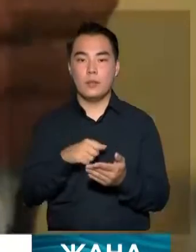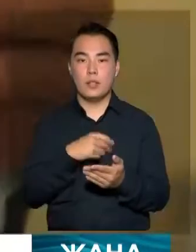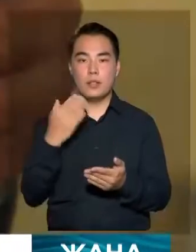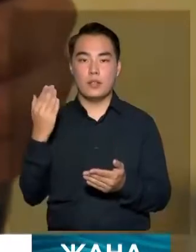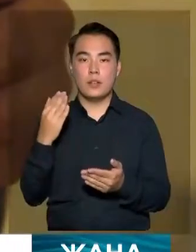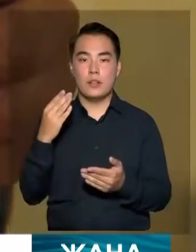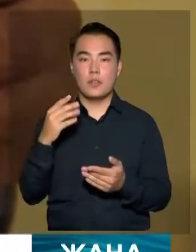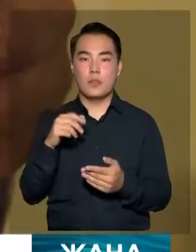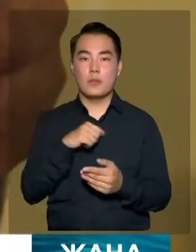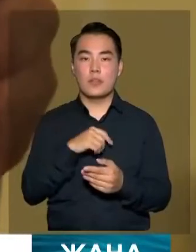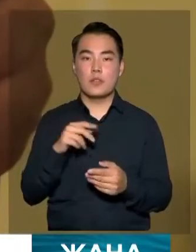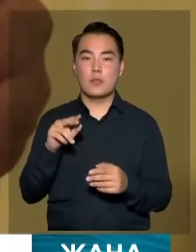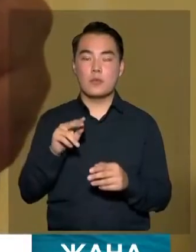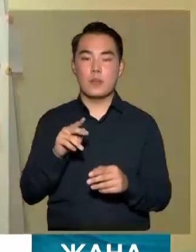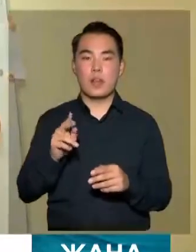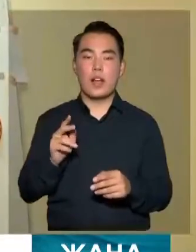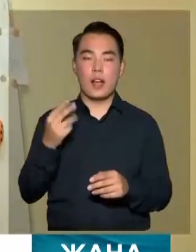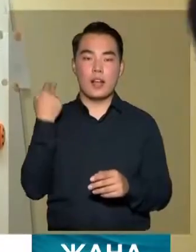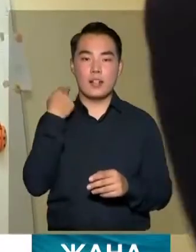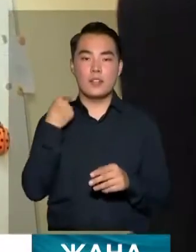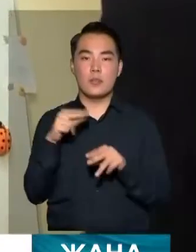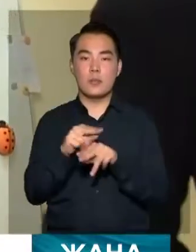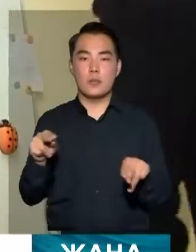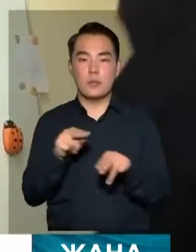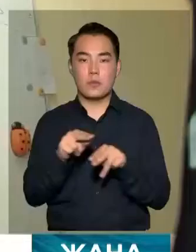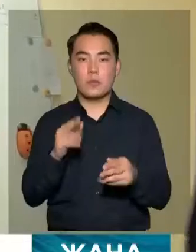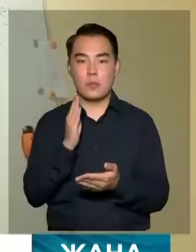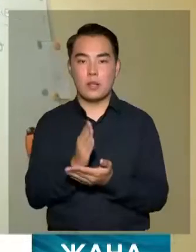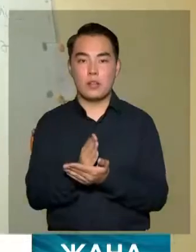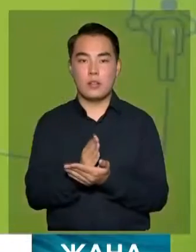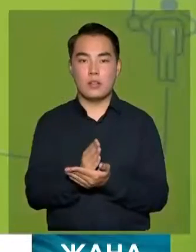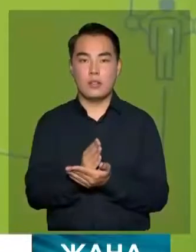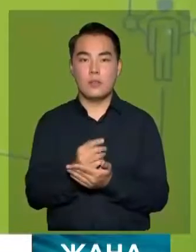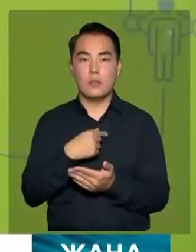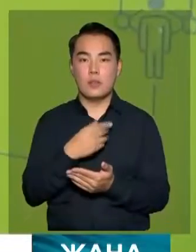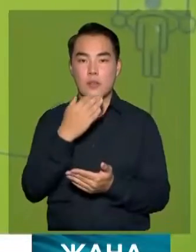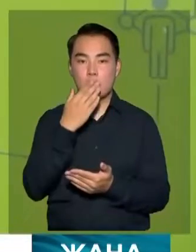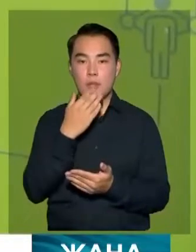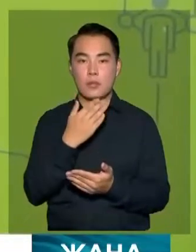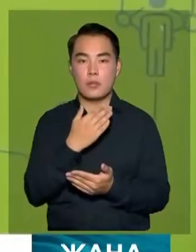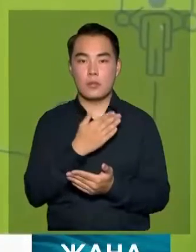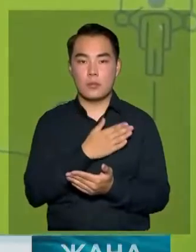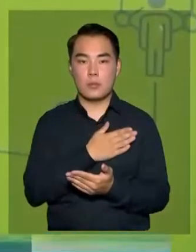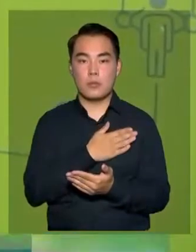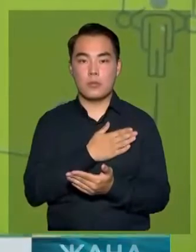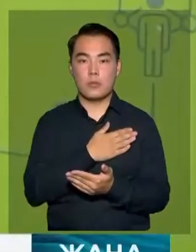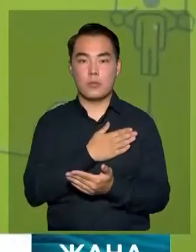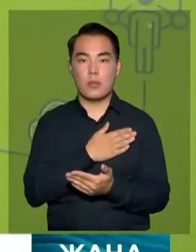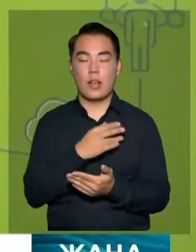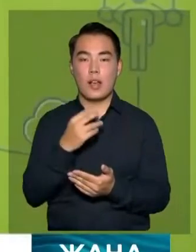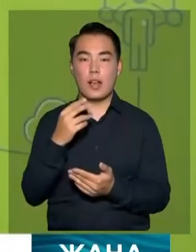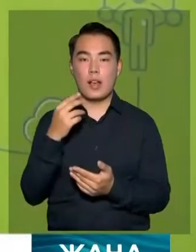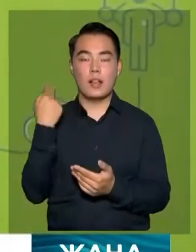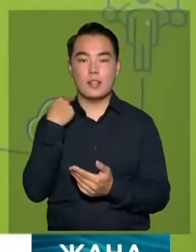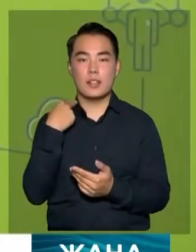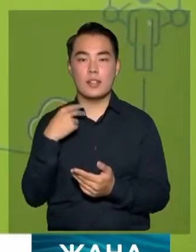ағылшын тілінен сабақ береді. Оның балалармен өз жұмыс тәсілі бар. Я полюбил английский язык. На его руках очень интересно. Мен ағылшын тілін жақсы көріп